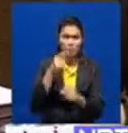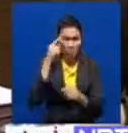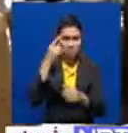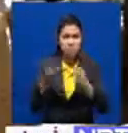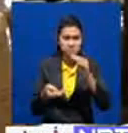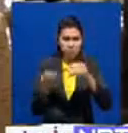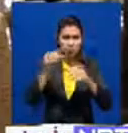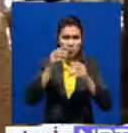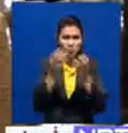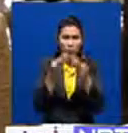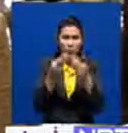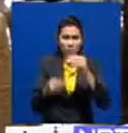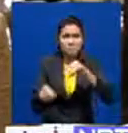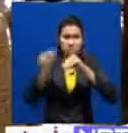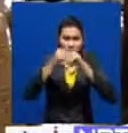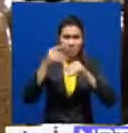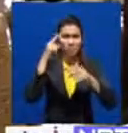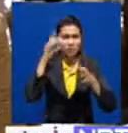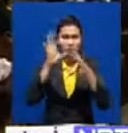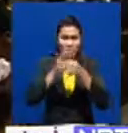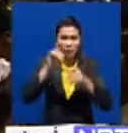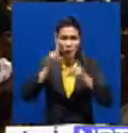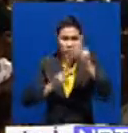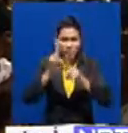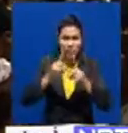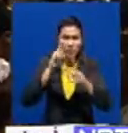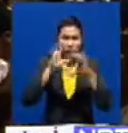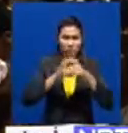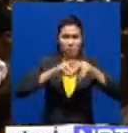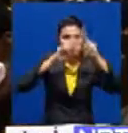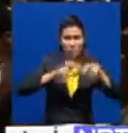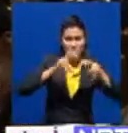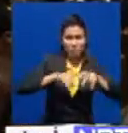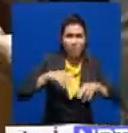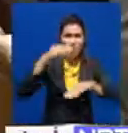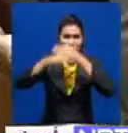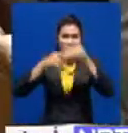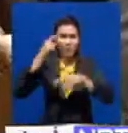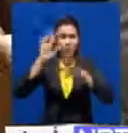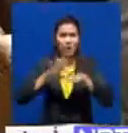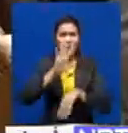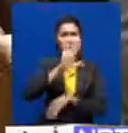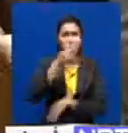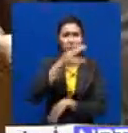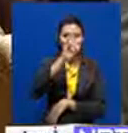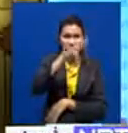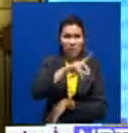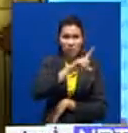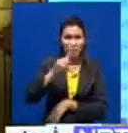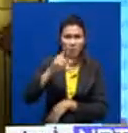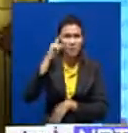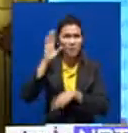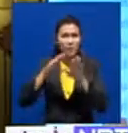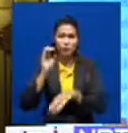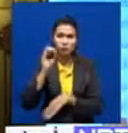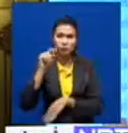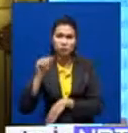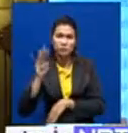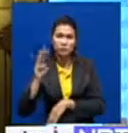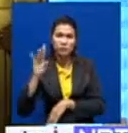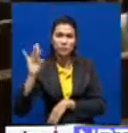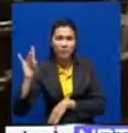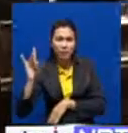ขเพิ่มสูงขึ้นโดยดัชนีด้านการลงทุนเพื่องานวิจัยและพัฒนาอยู่ที่ 57,000 ล้านบาทหรือคิดเป็นร้อยละ